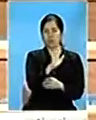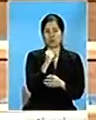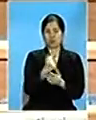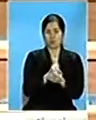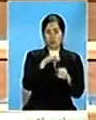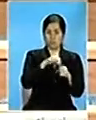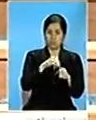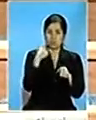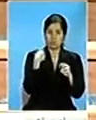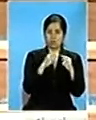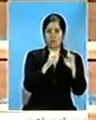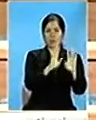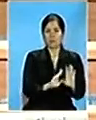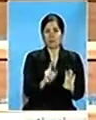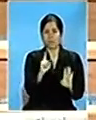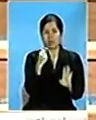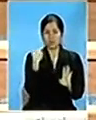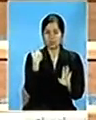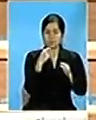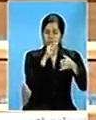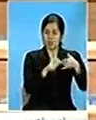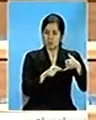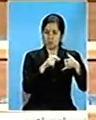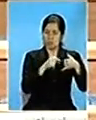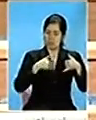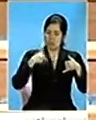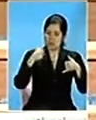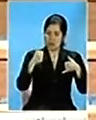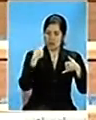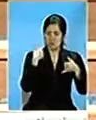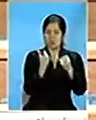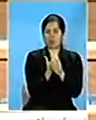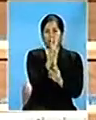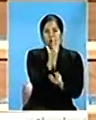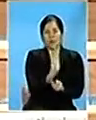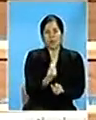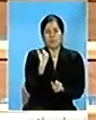ไรอ้วนท้วนสมบูรณ์หรือไม่หรือผอมแก้มตอบ